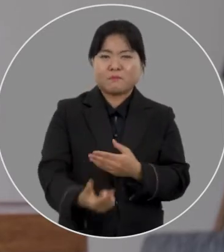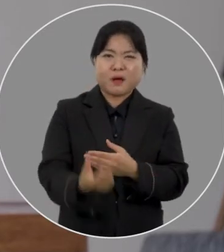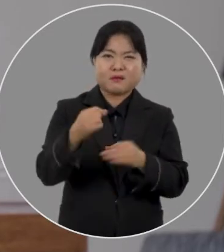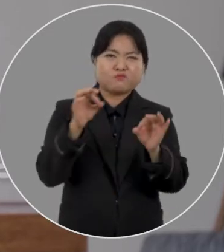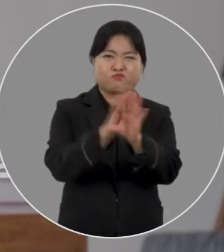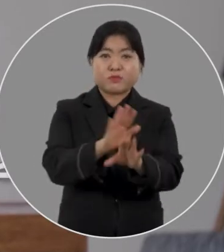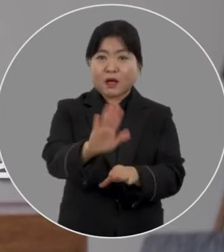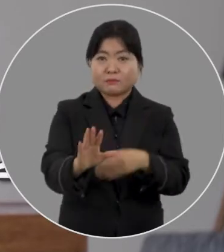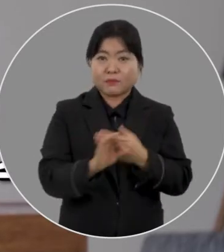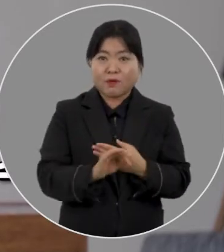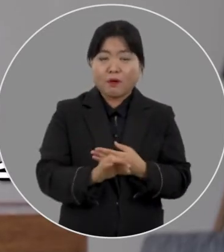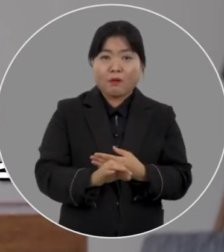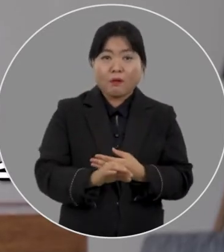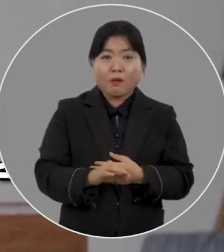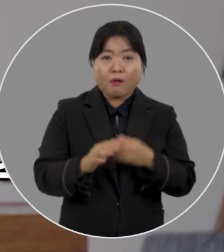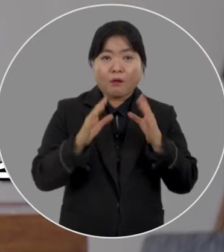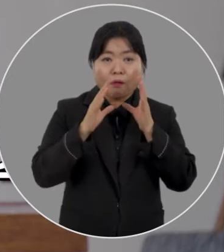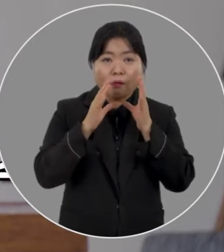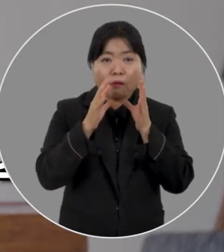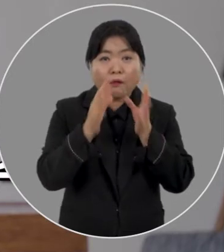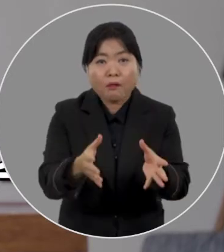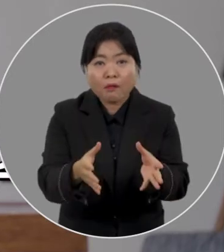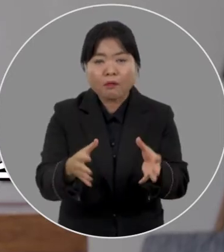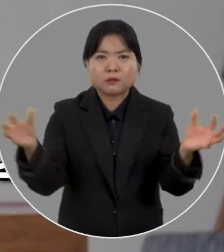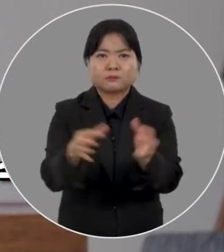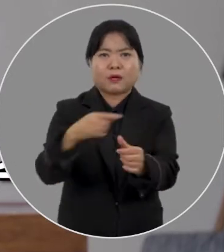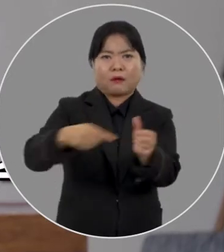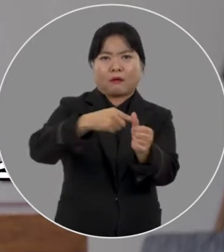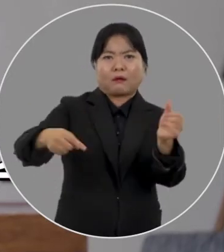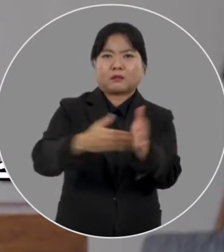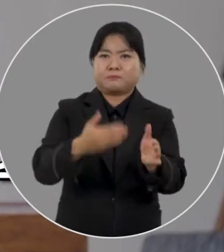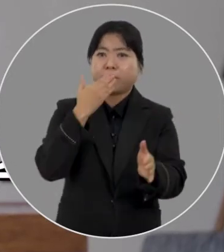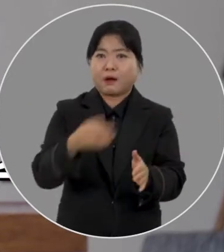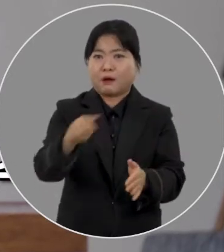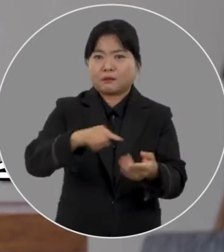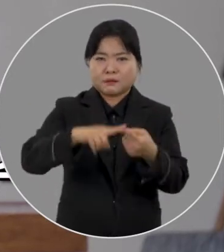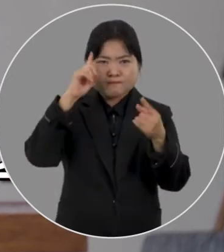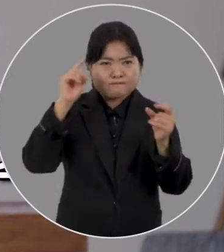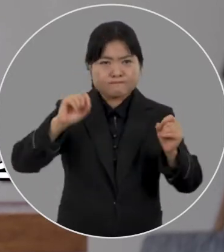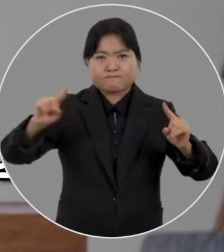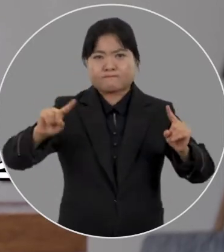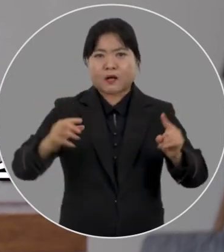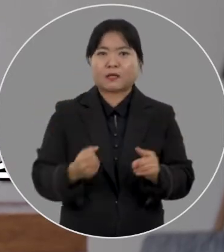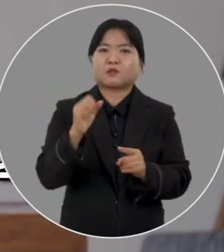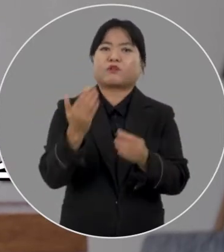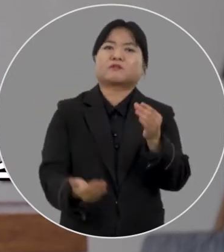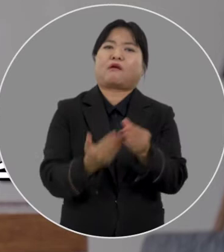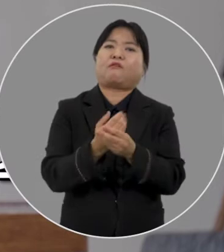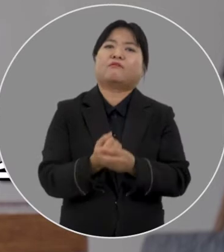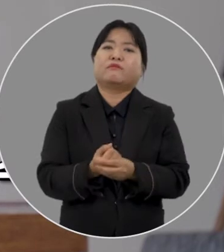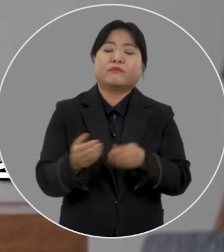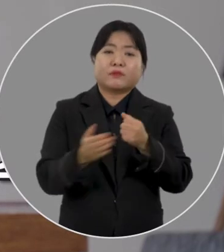취하지 않으면은 하다가 정말 집단학살까지 이어질 수 있다. 그런 이제 경각심을 갖게 된 그런